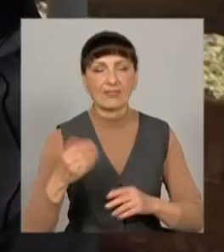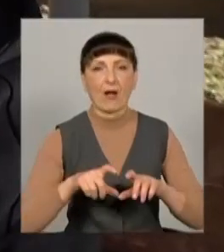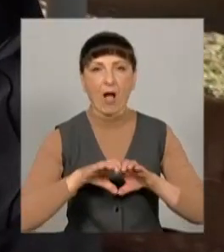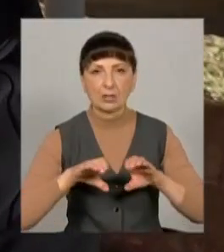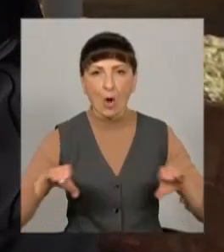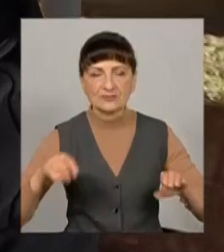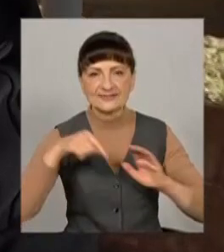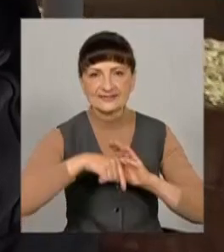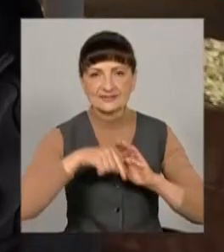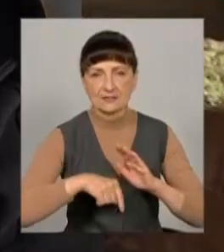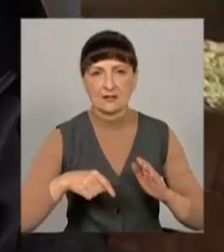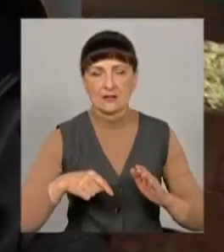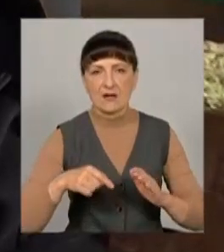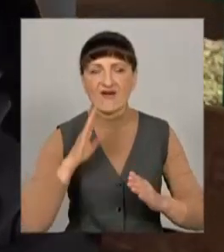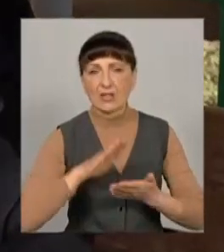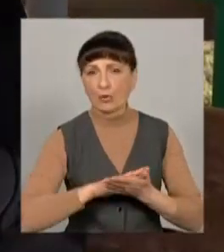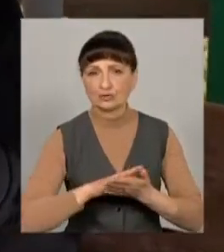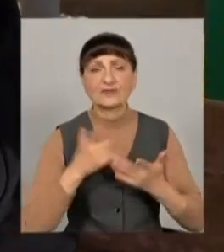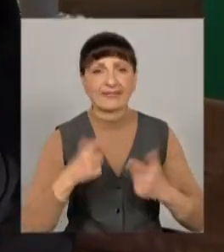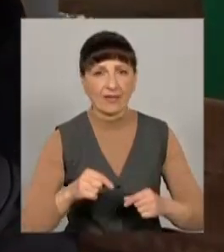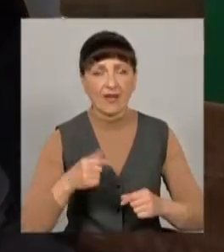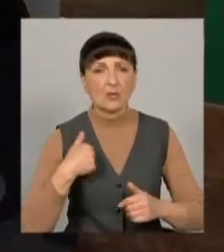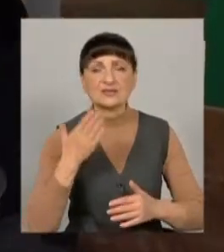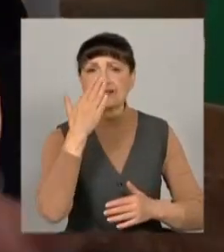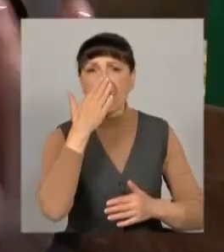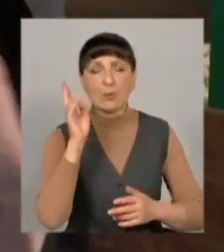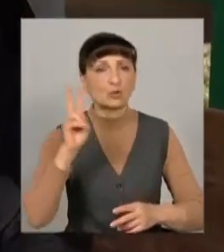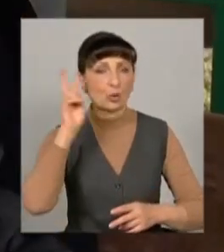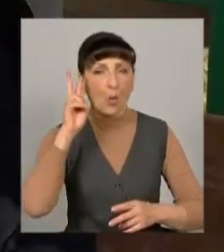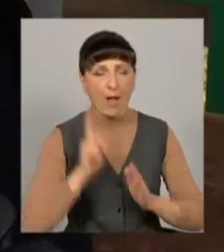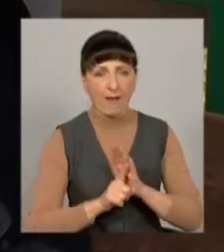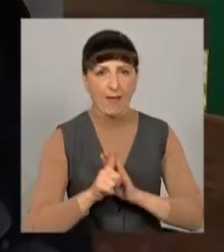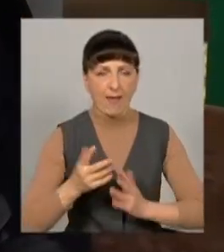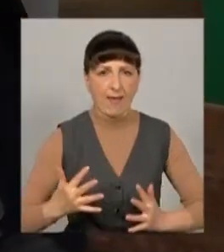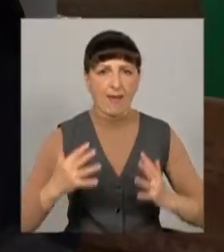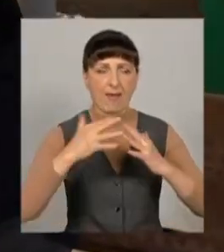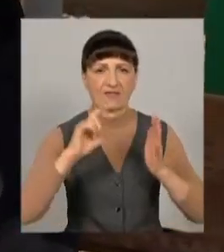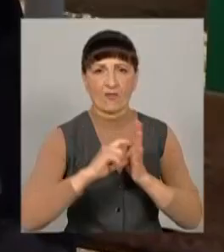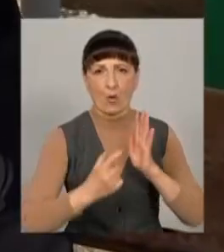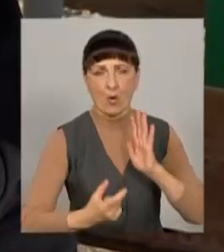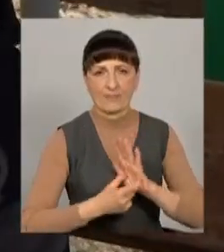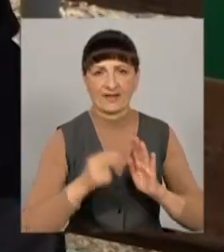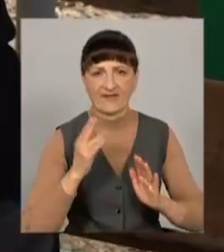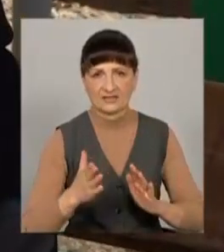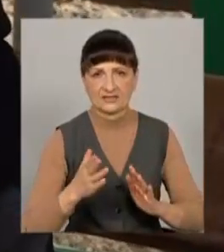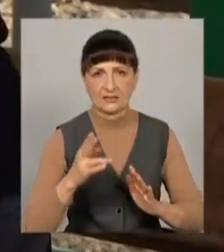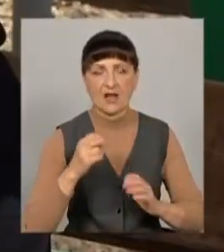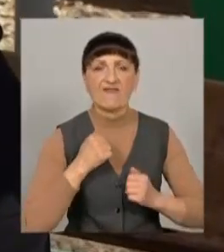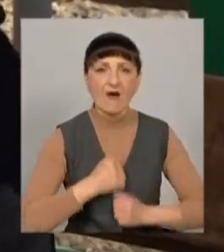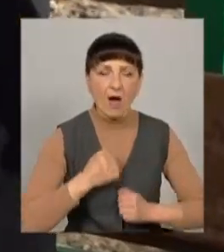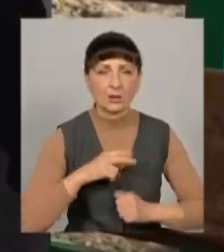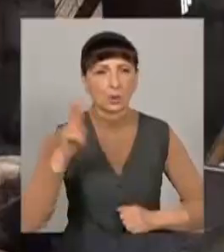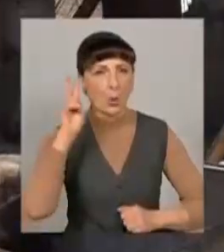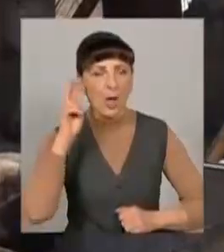такой запах. И теперь этот запах у нас теперь в туалете, с туалета теперь этот запах поднимается. Видите, в туалетах, в санузлах, в ванной, в